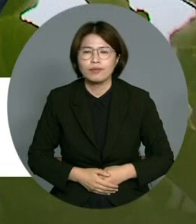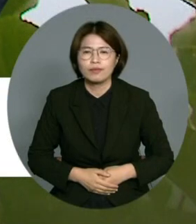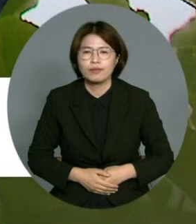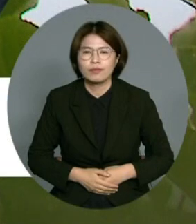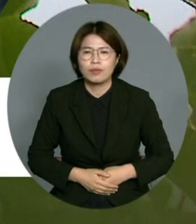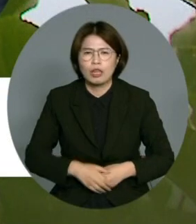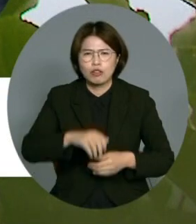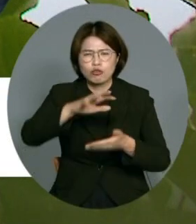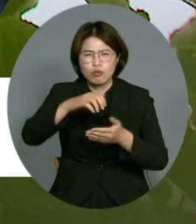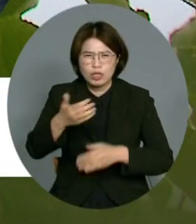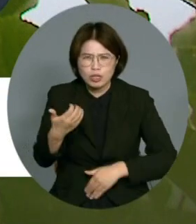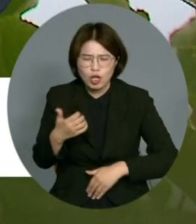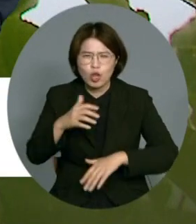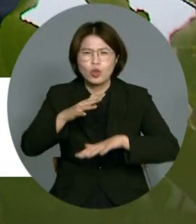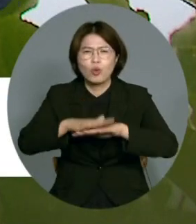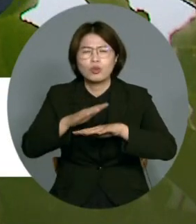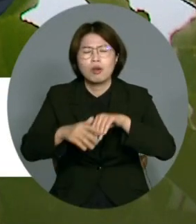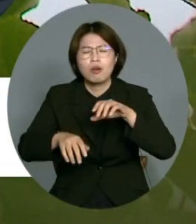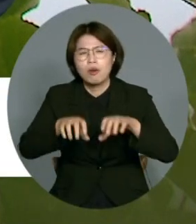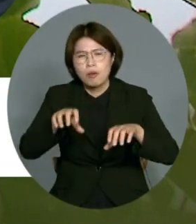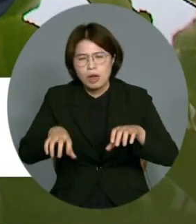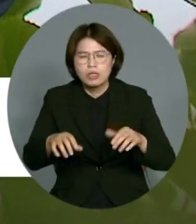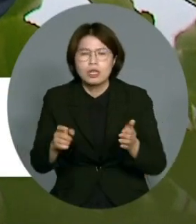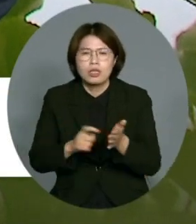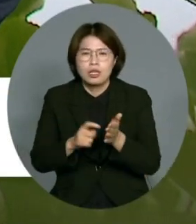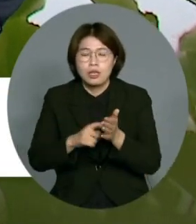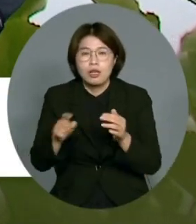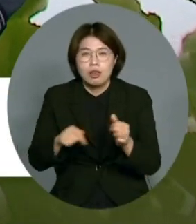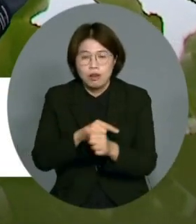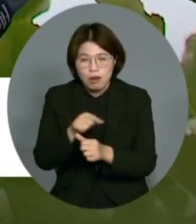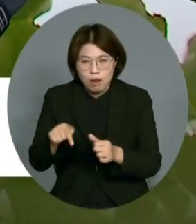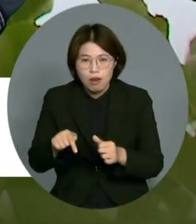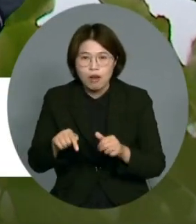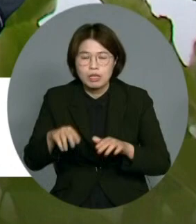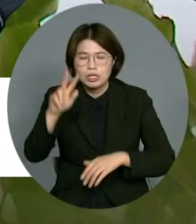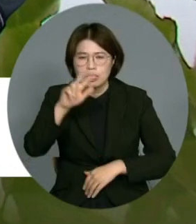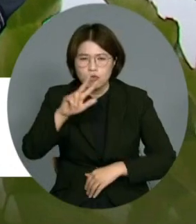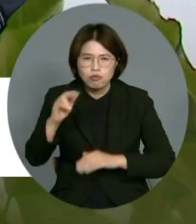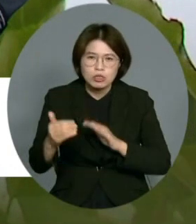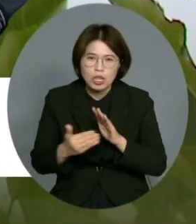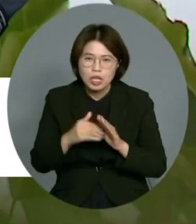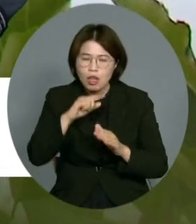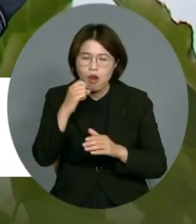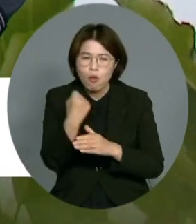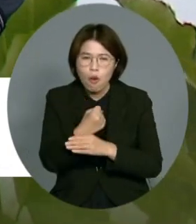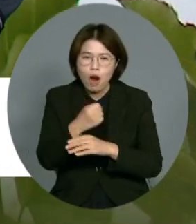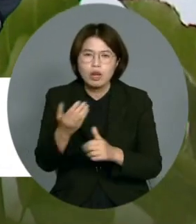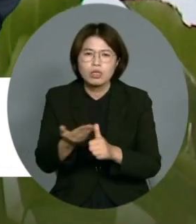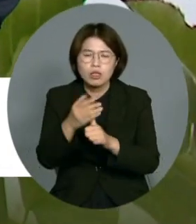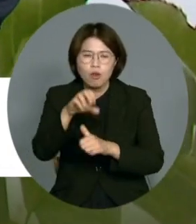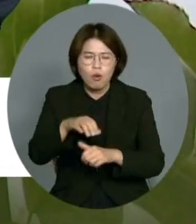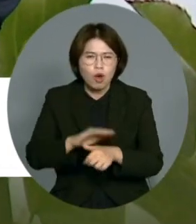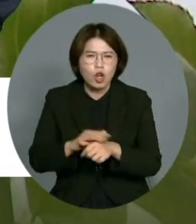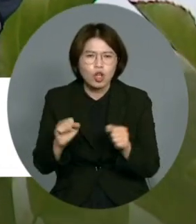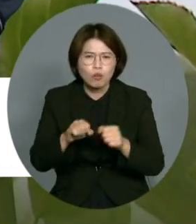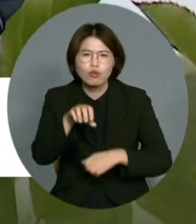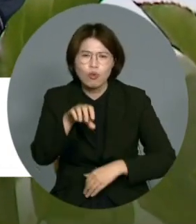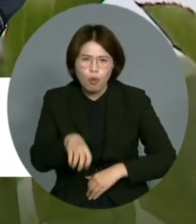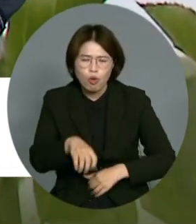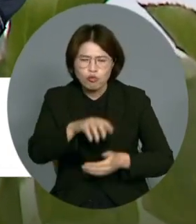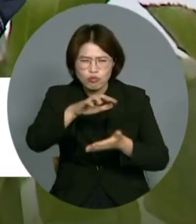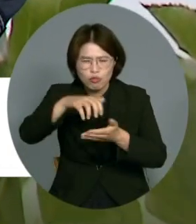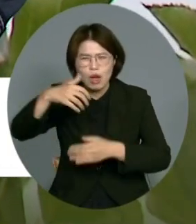자, 수확을 앞둔 농촌 마을도 그야말로 초읍 이상입니다. 전국 최대 과일 생산지인 경상북도에는 수확하지